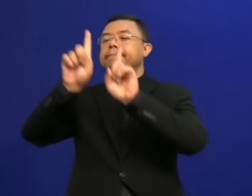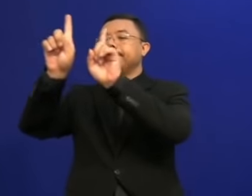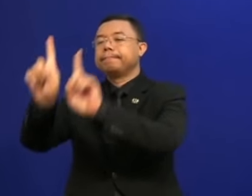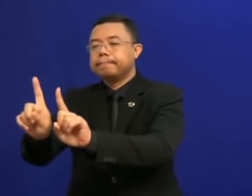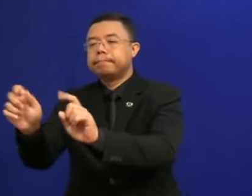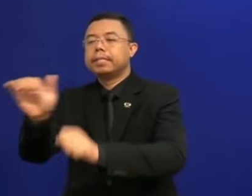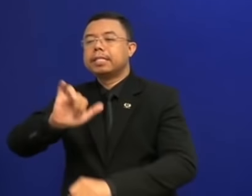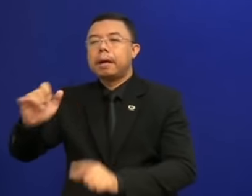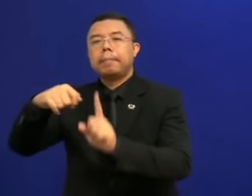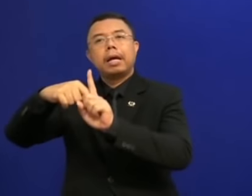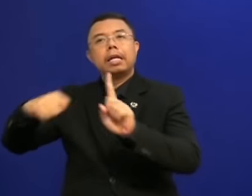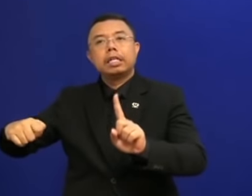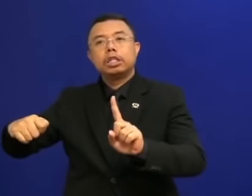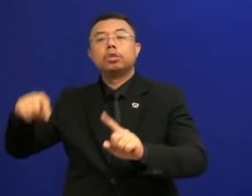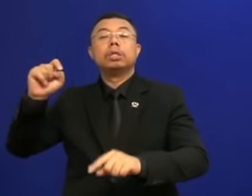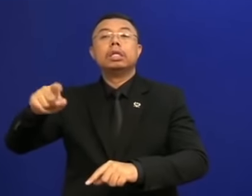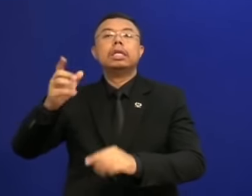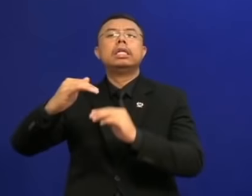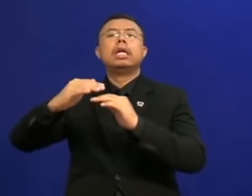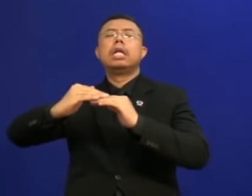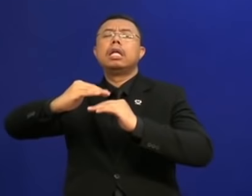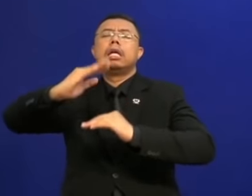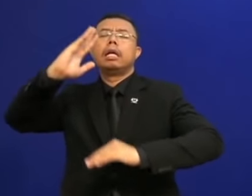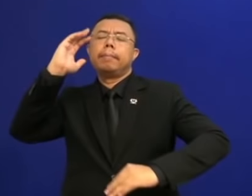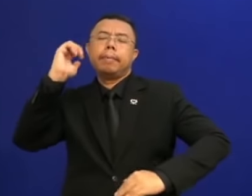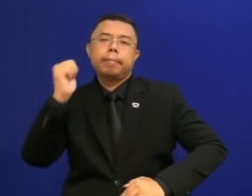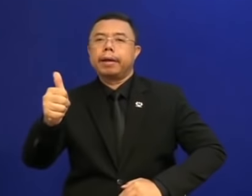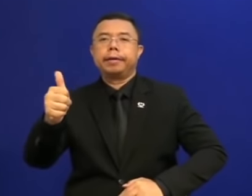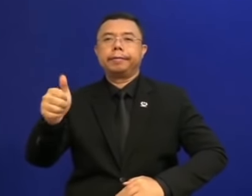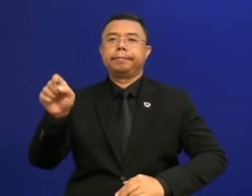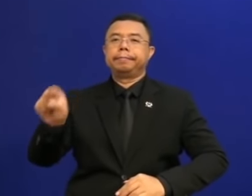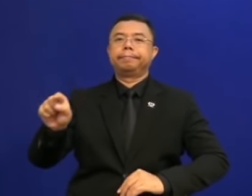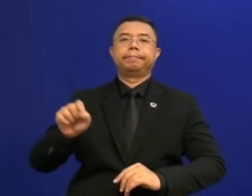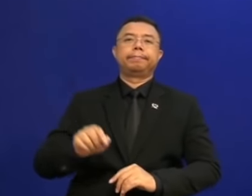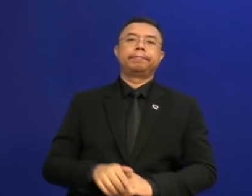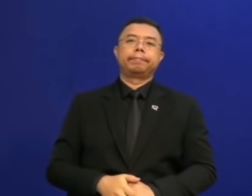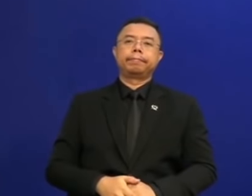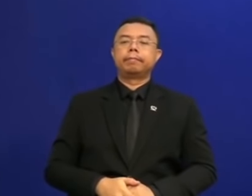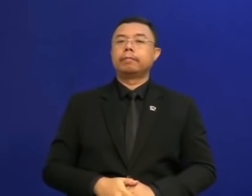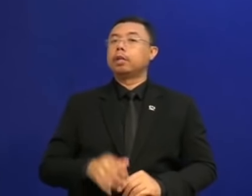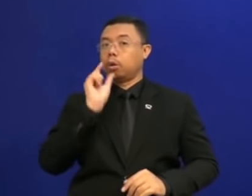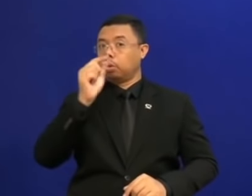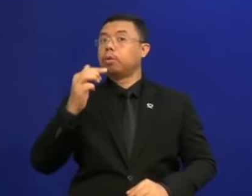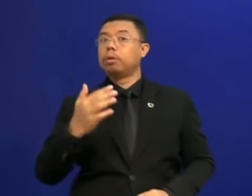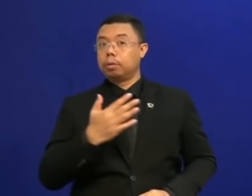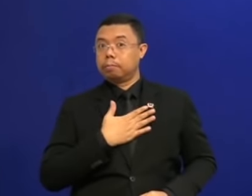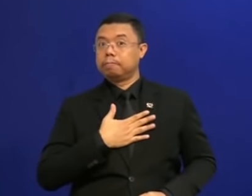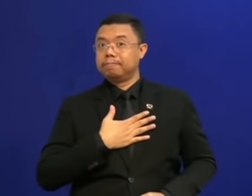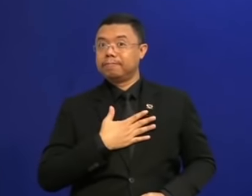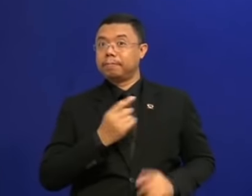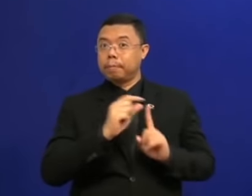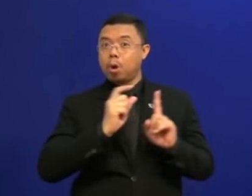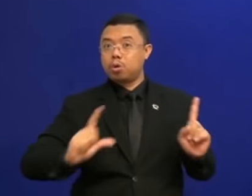Kristus. Itu memang jauh lebih baik. bagi diri